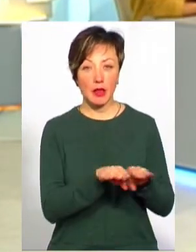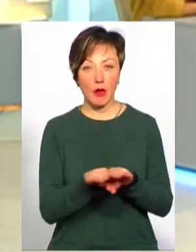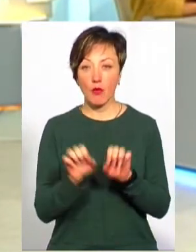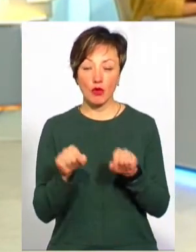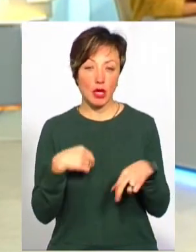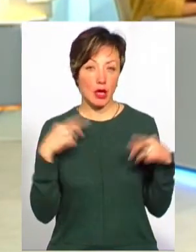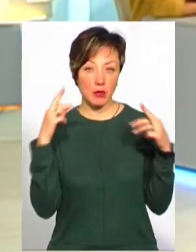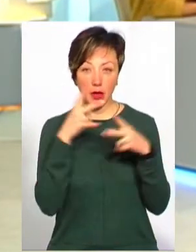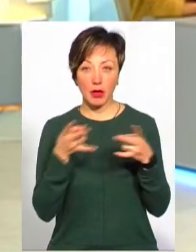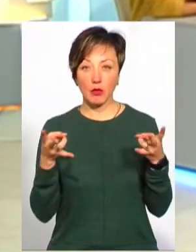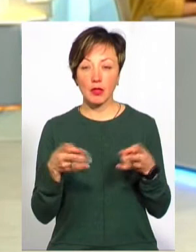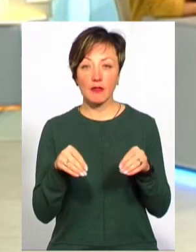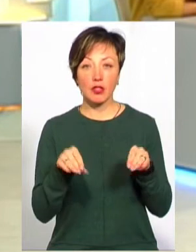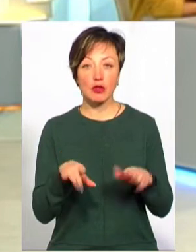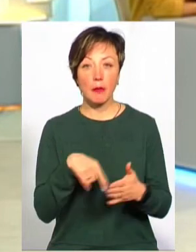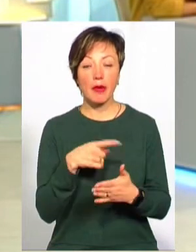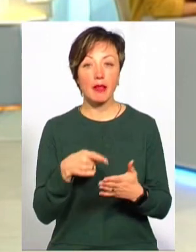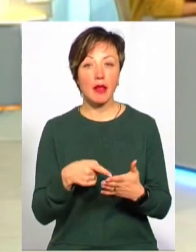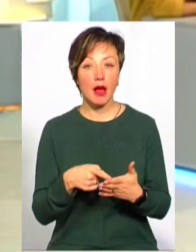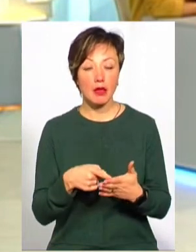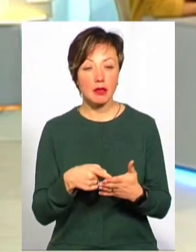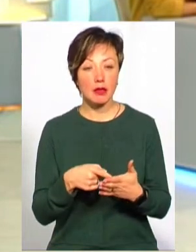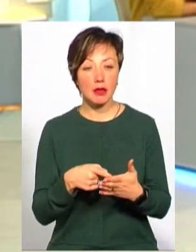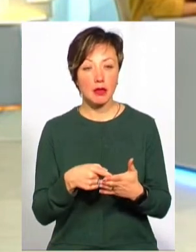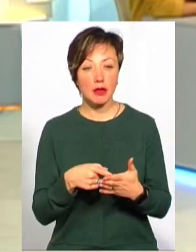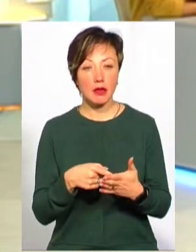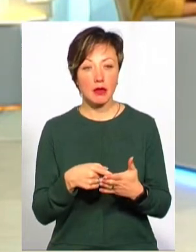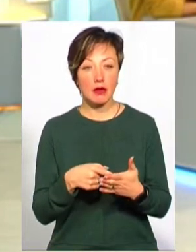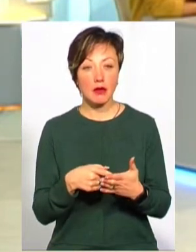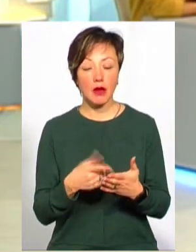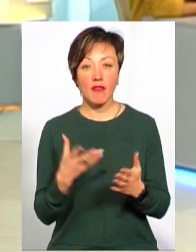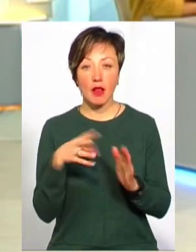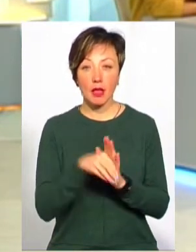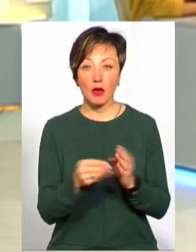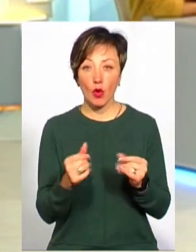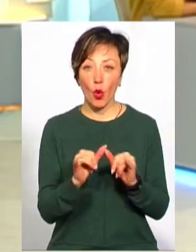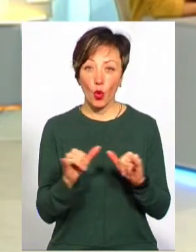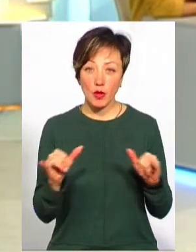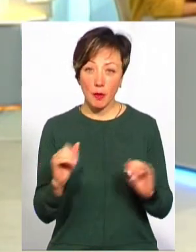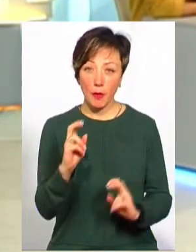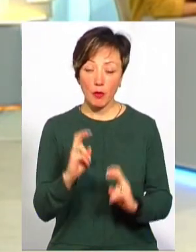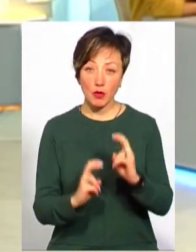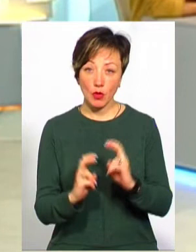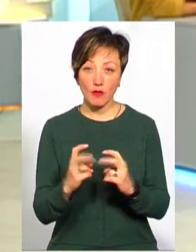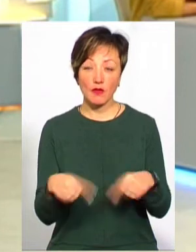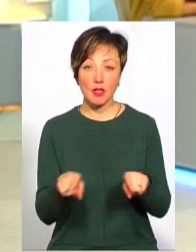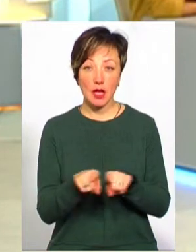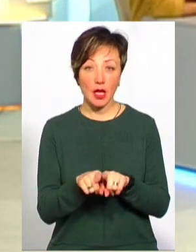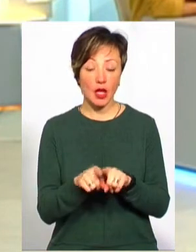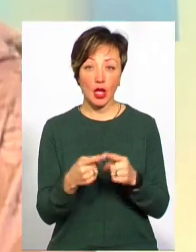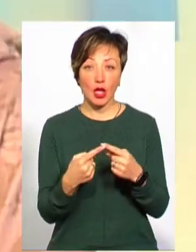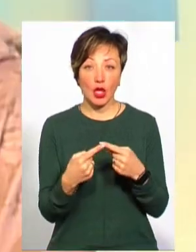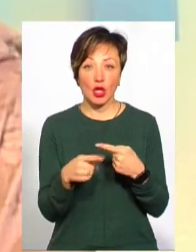може я не прав, нам необхідно вирішити питання, вкладати іменно кошти в розвиток промисловості, все так от,